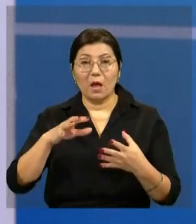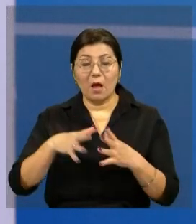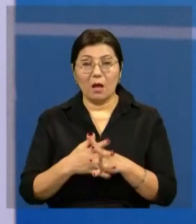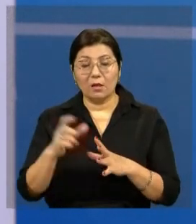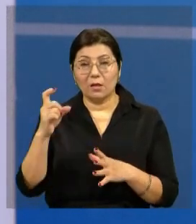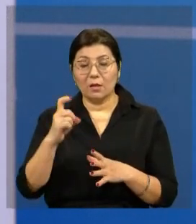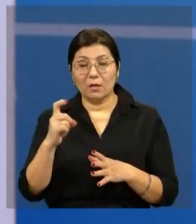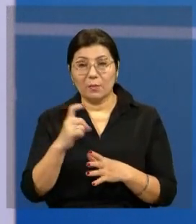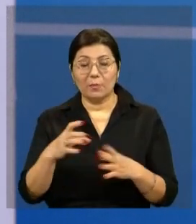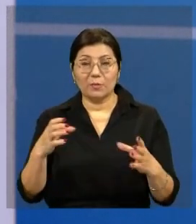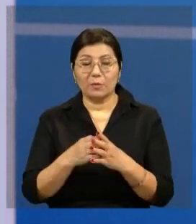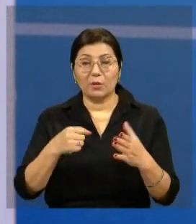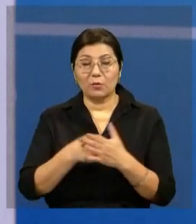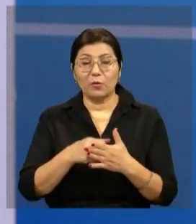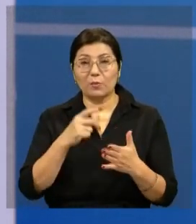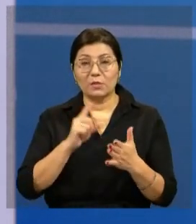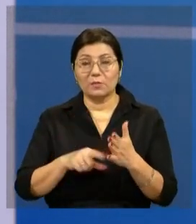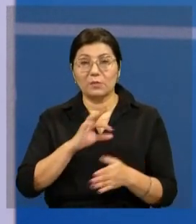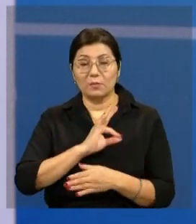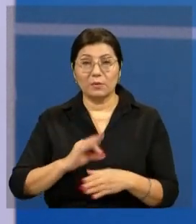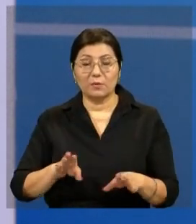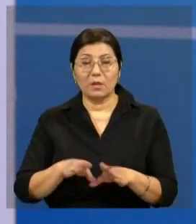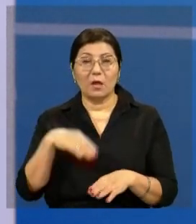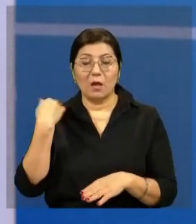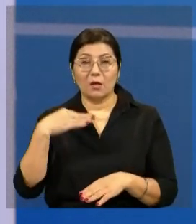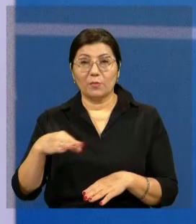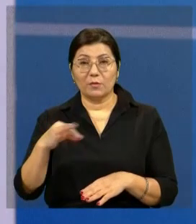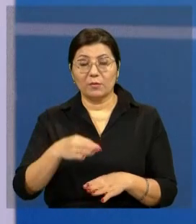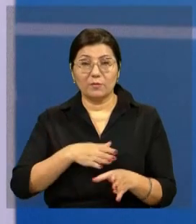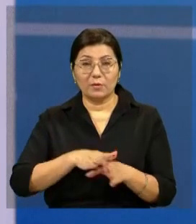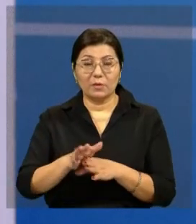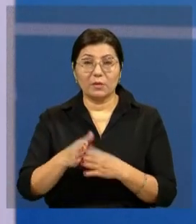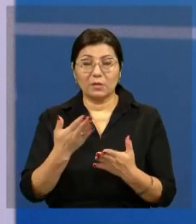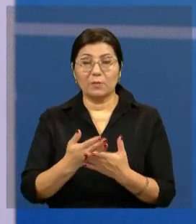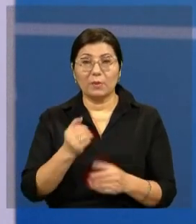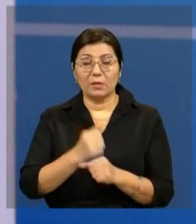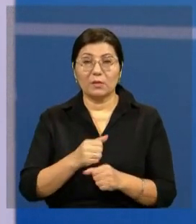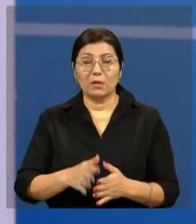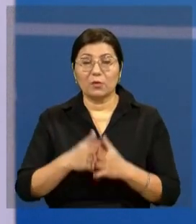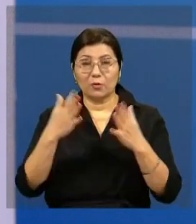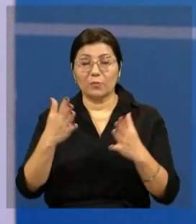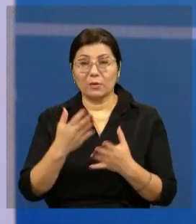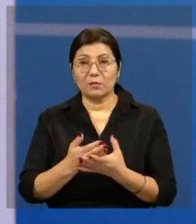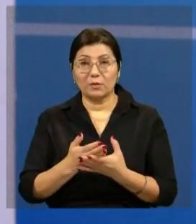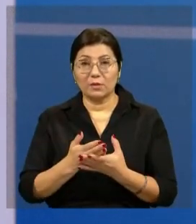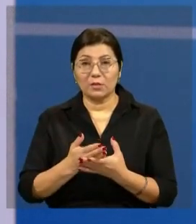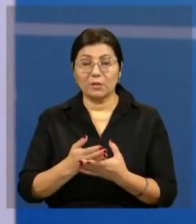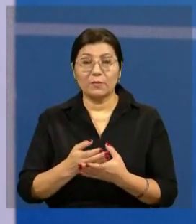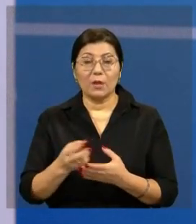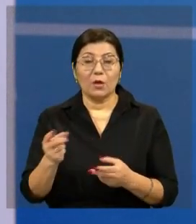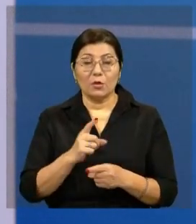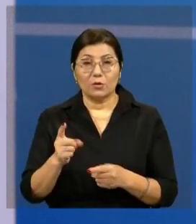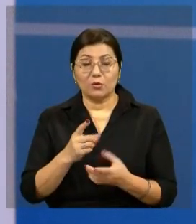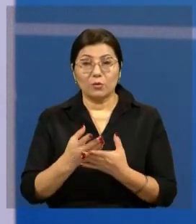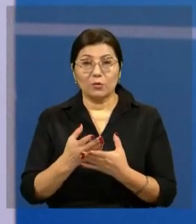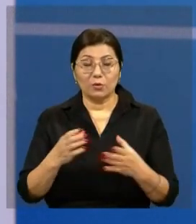до 70%. И в Актюбинской области эта задача уже выполняется. Действуют крупнейшие перерабатывающие формирования, что также